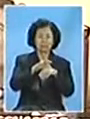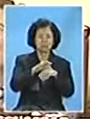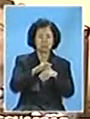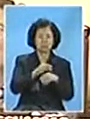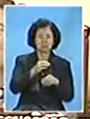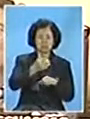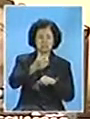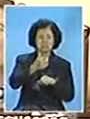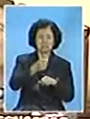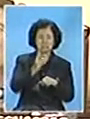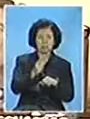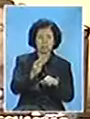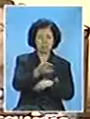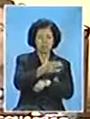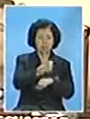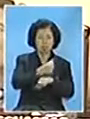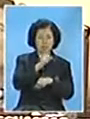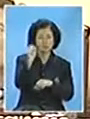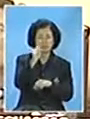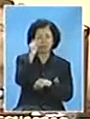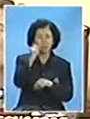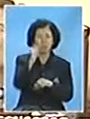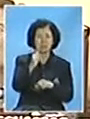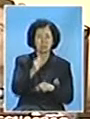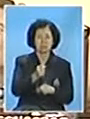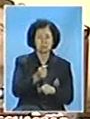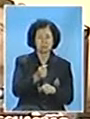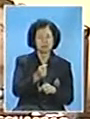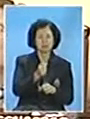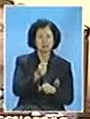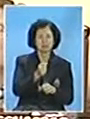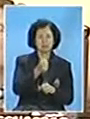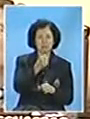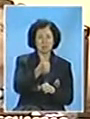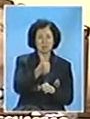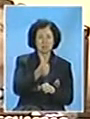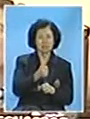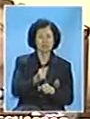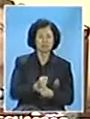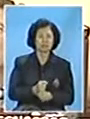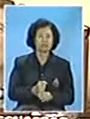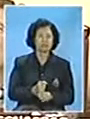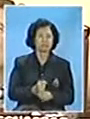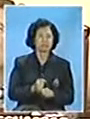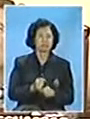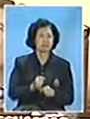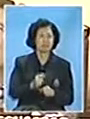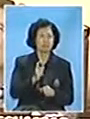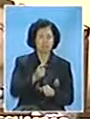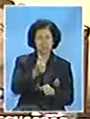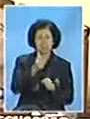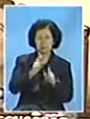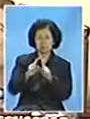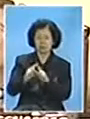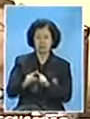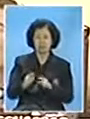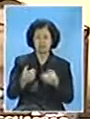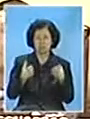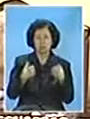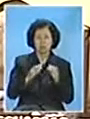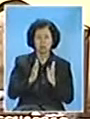บดีก็เป็นนายกสภาแพทยสภาก็ได้คณะบดีของสภาการพยาบาลอะไรก็เป็นได้หมดก็มีคนแย้งว่า